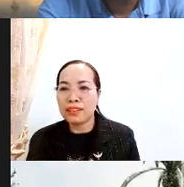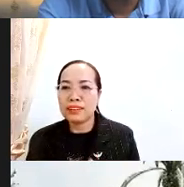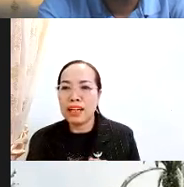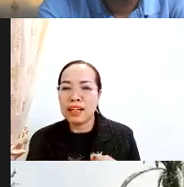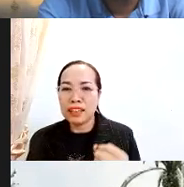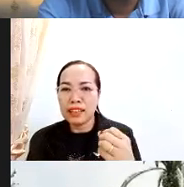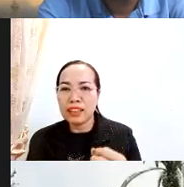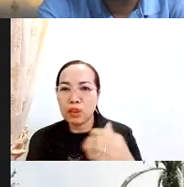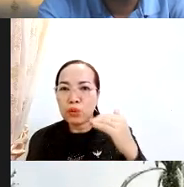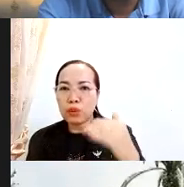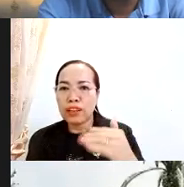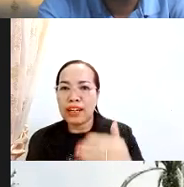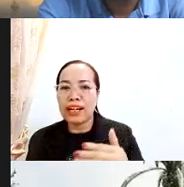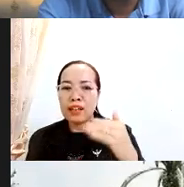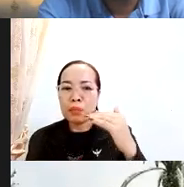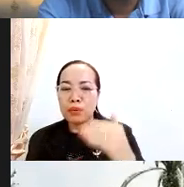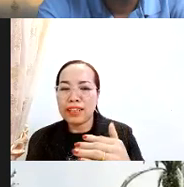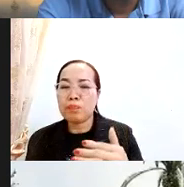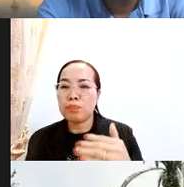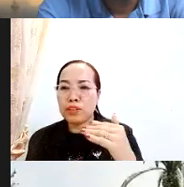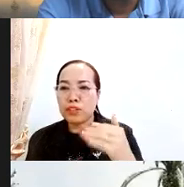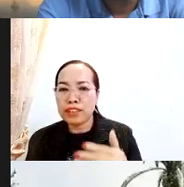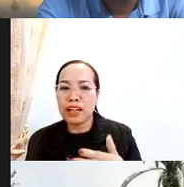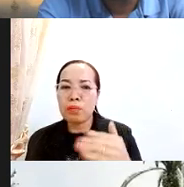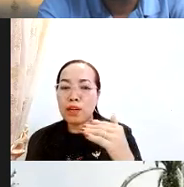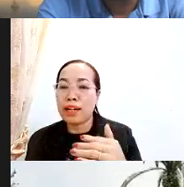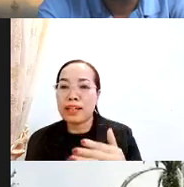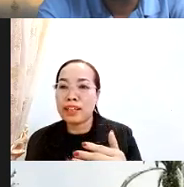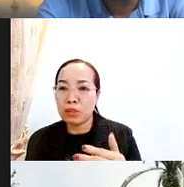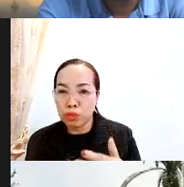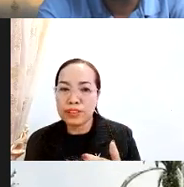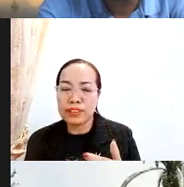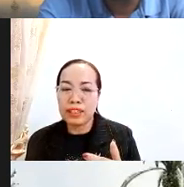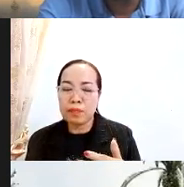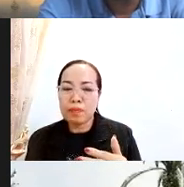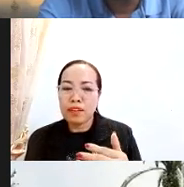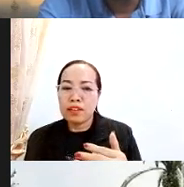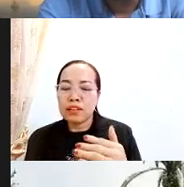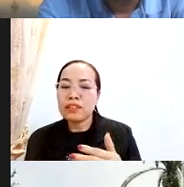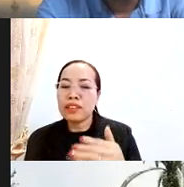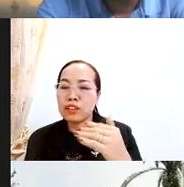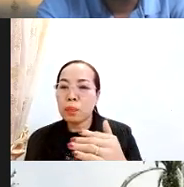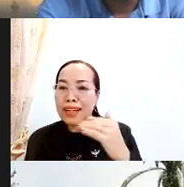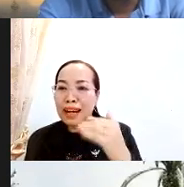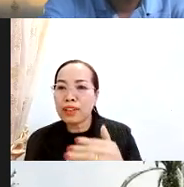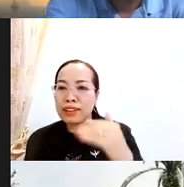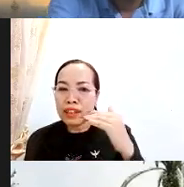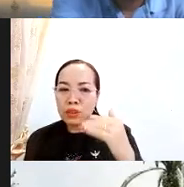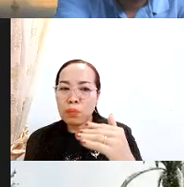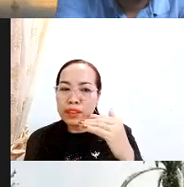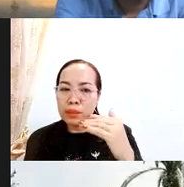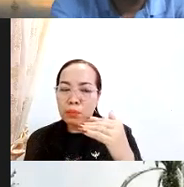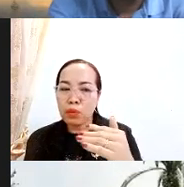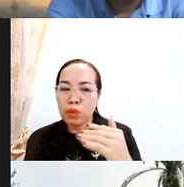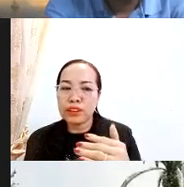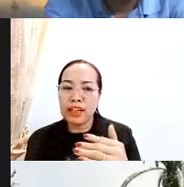tờ cha tay nick nhom rột rẽ pro nhấp pro nhào máu càng nick nhom vinh cha cứ nick nhom đau từ lơ à